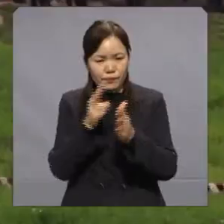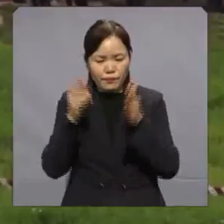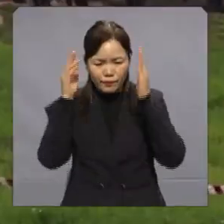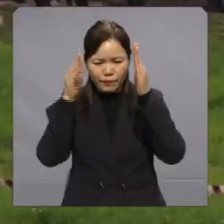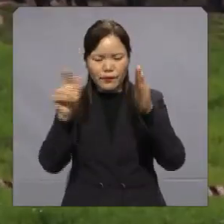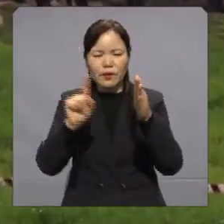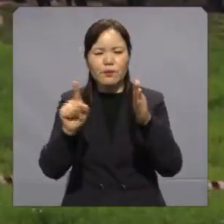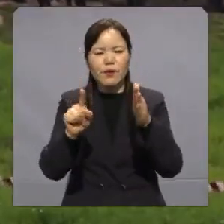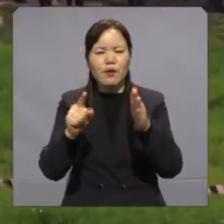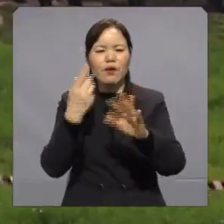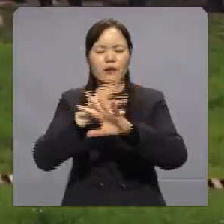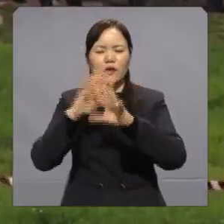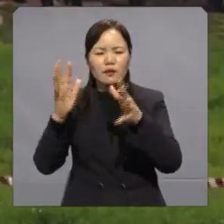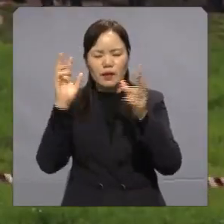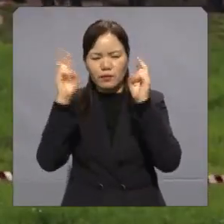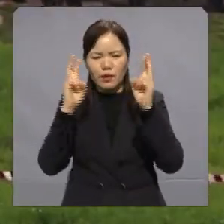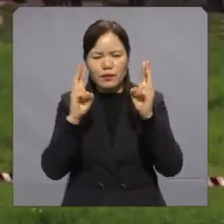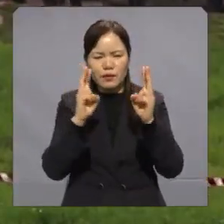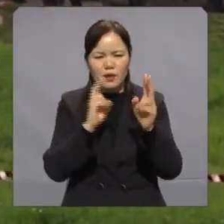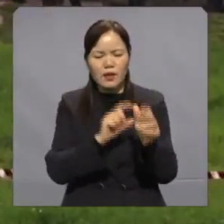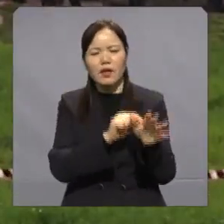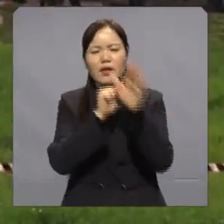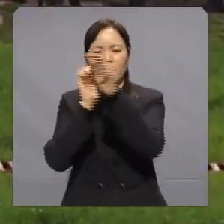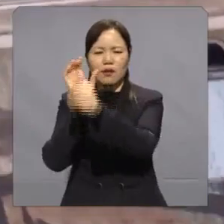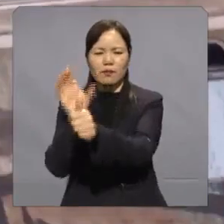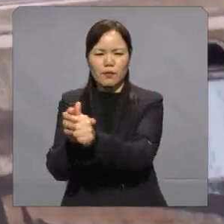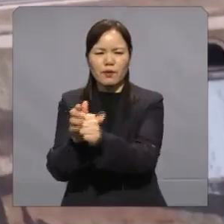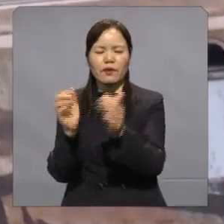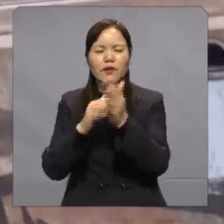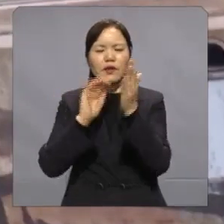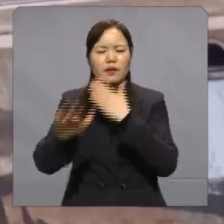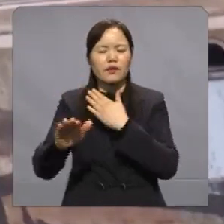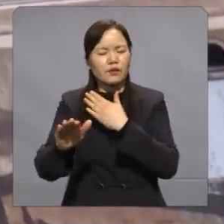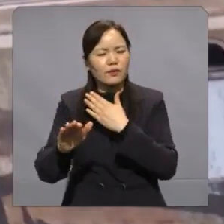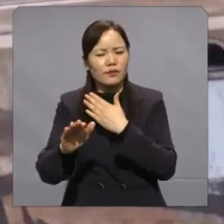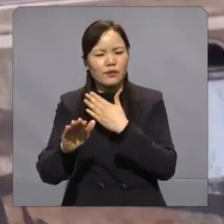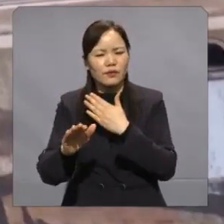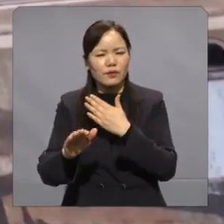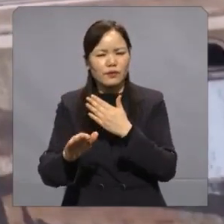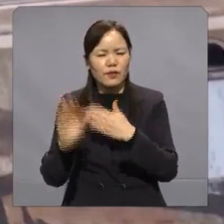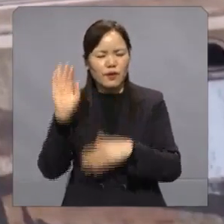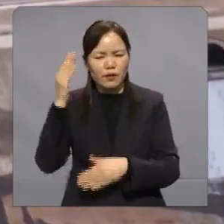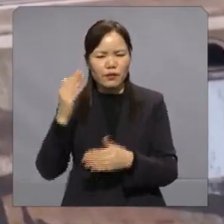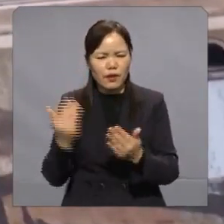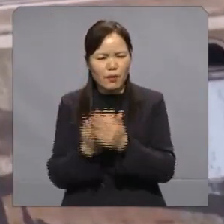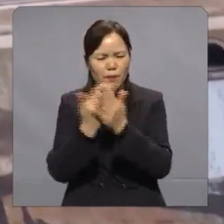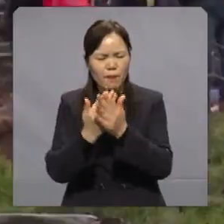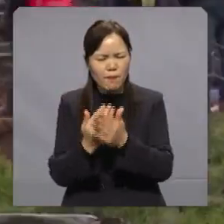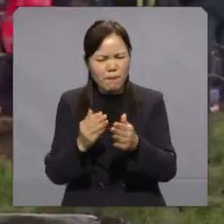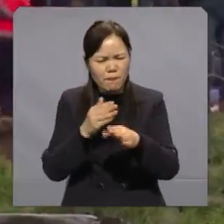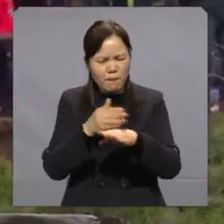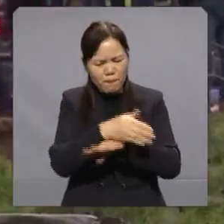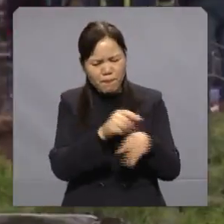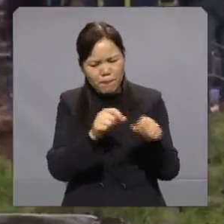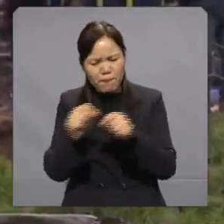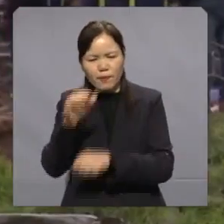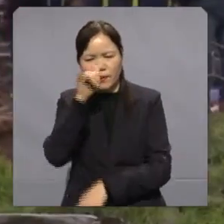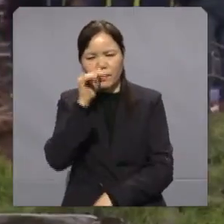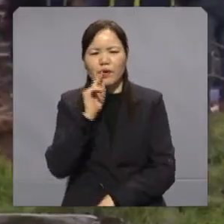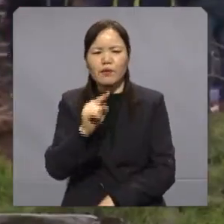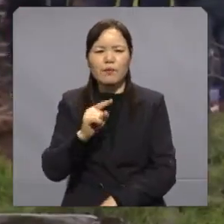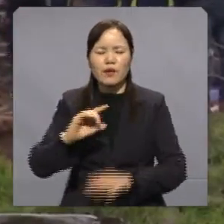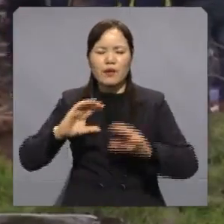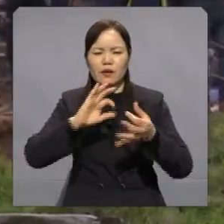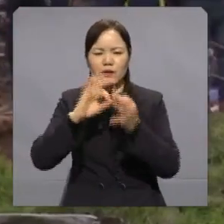경우 외국 기업의 손에 넘어간 뒤 현대화 작업이 지연되고 있다고 비판했습니다. 그리스 총리도